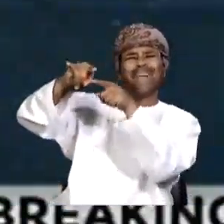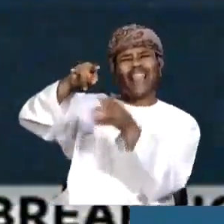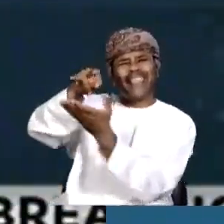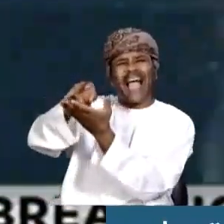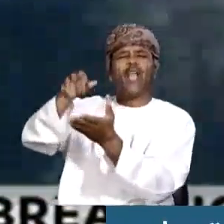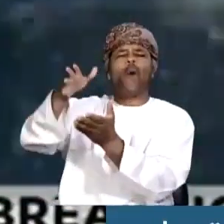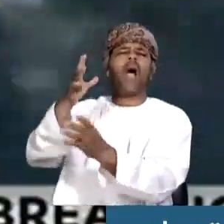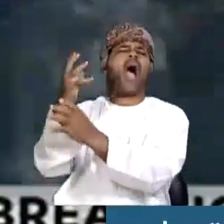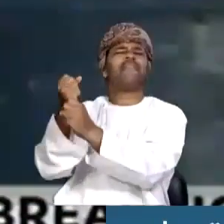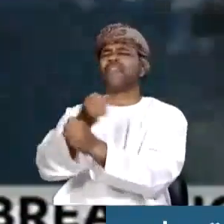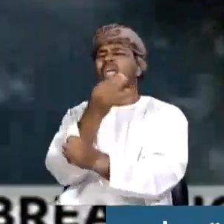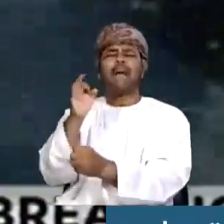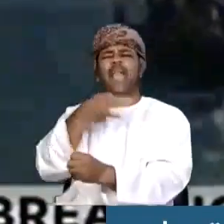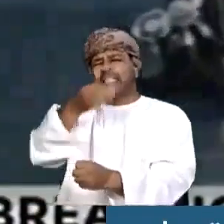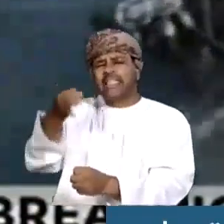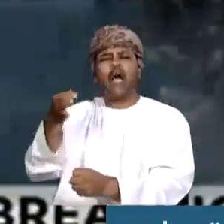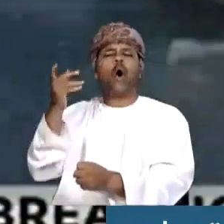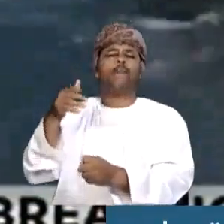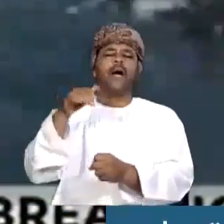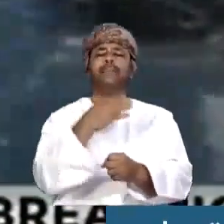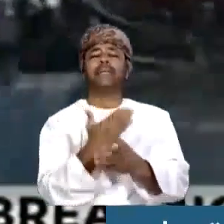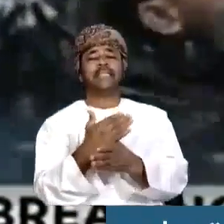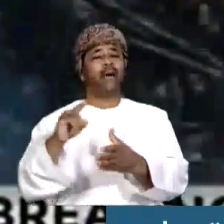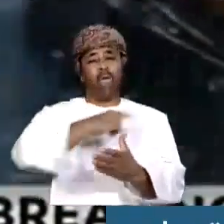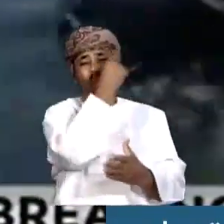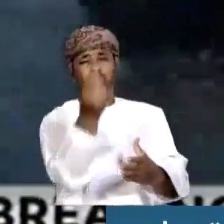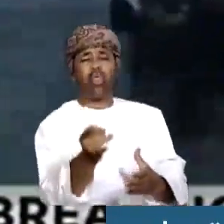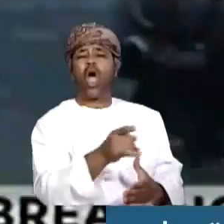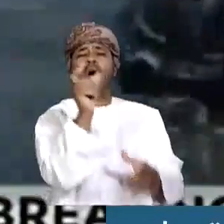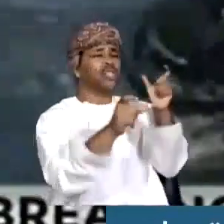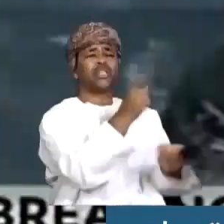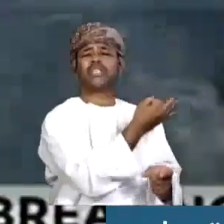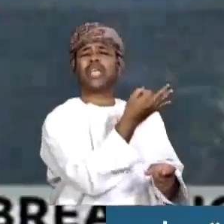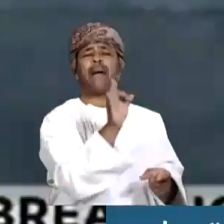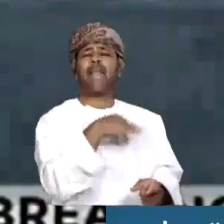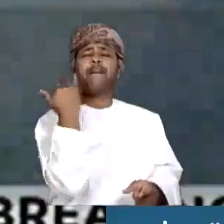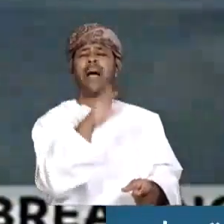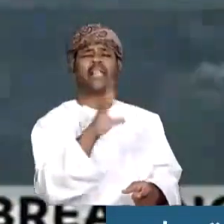العاصمة جاكرتا، مما أدى إلى مصرع جميع ركابها وعددهم